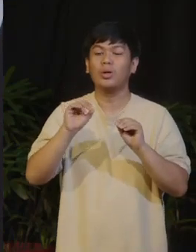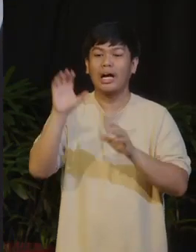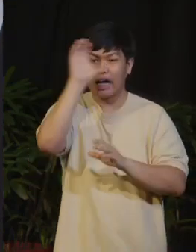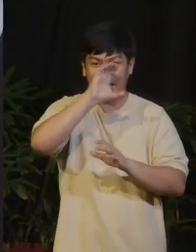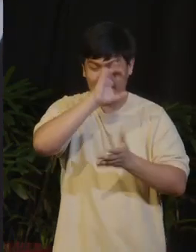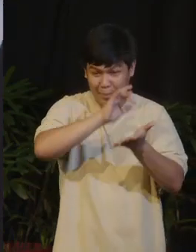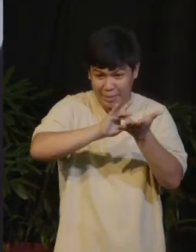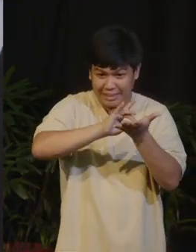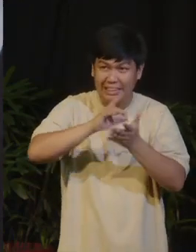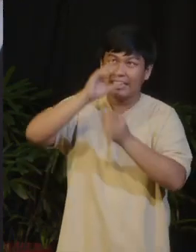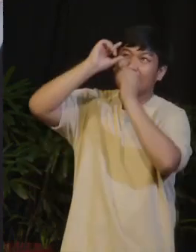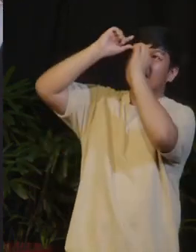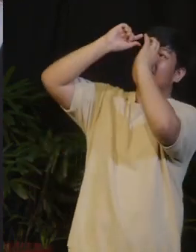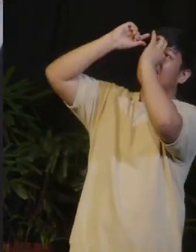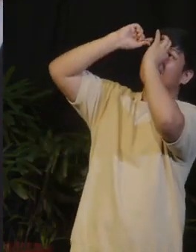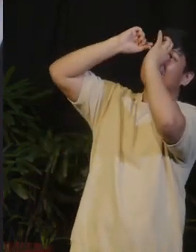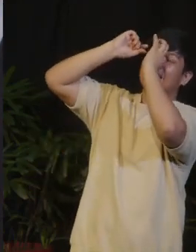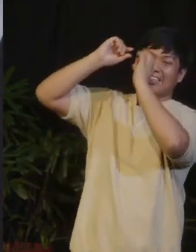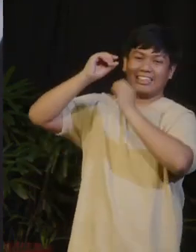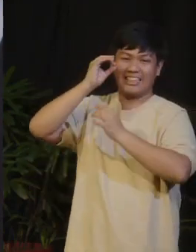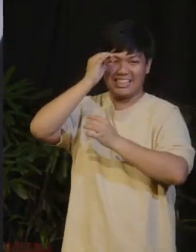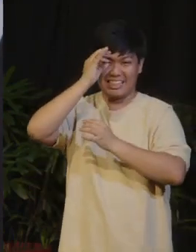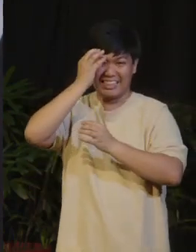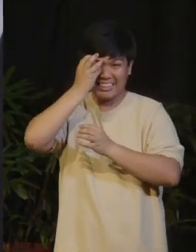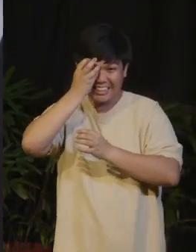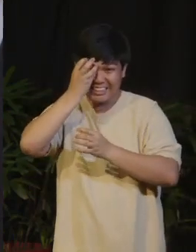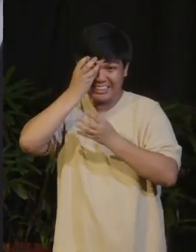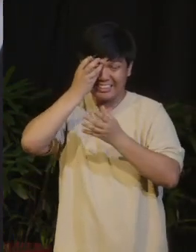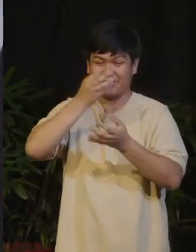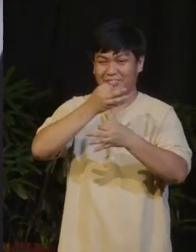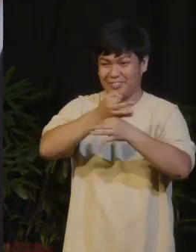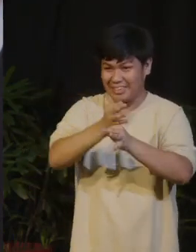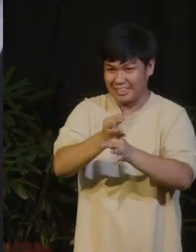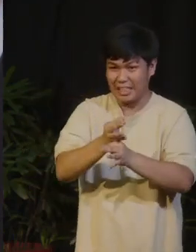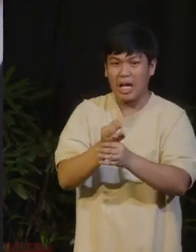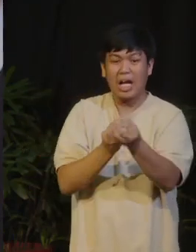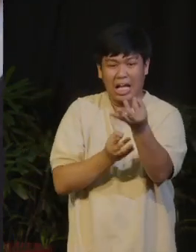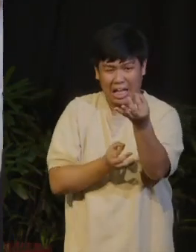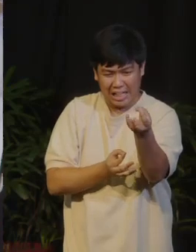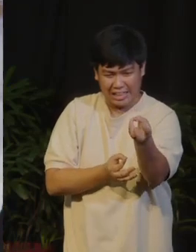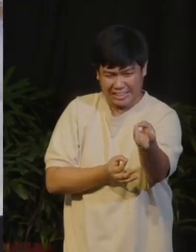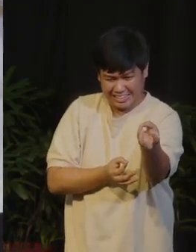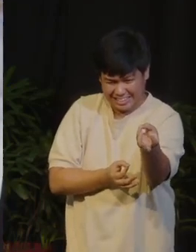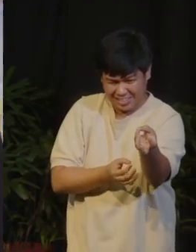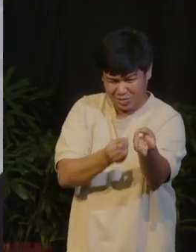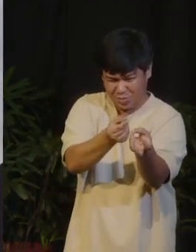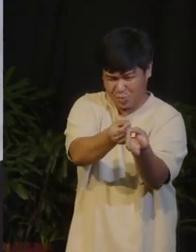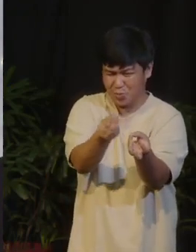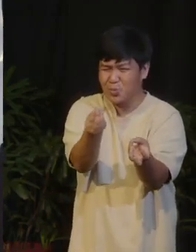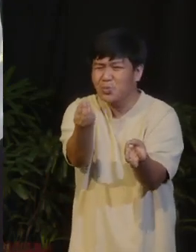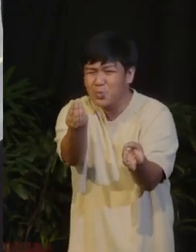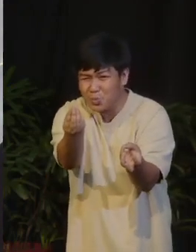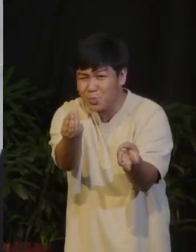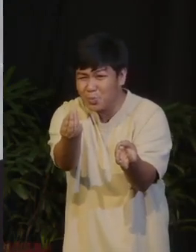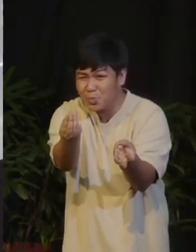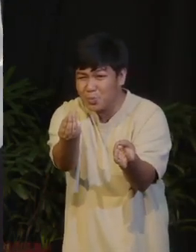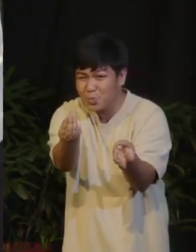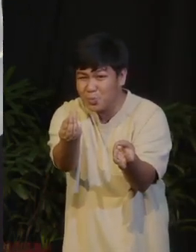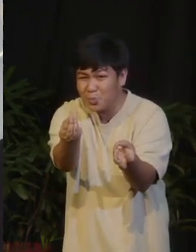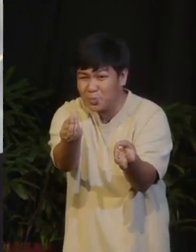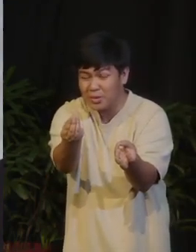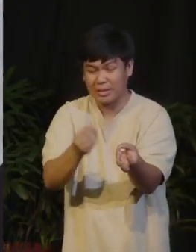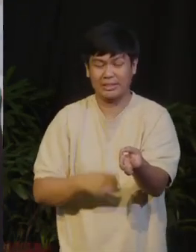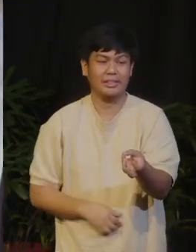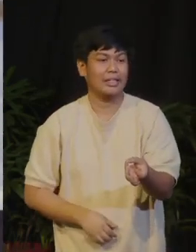puwing. Nakakainis. No? Pero yung puwing na yun, napakaliit lang nun. Yun yung speck na sinasabi dito.